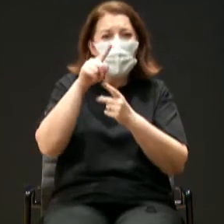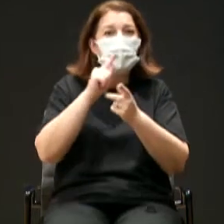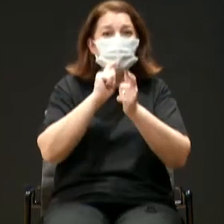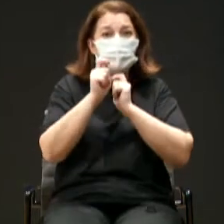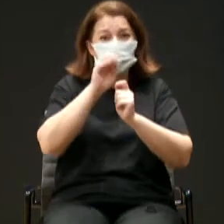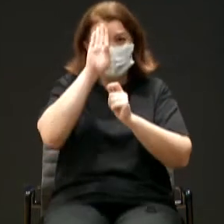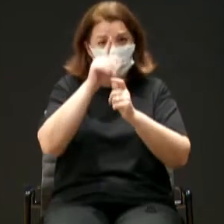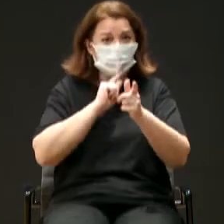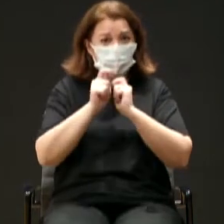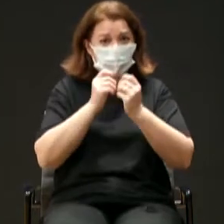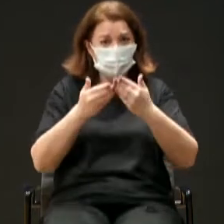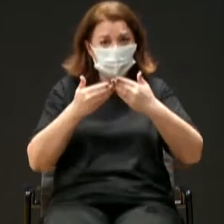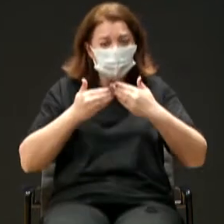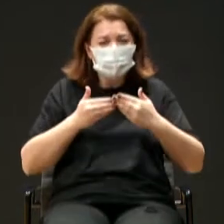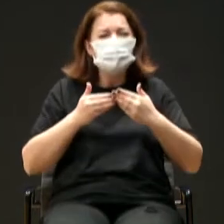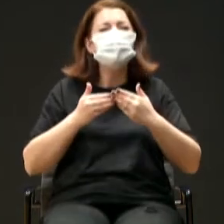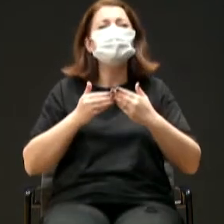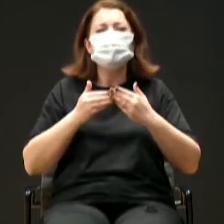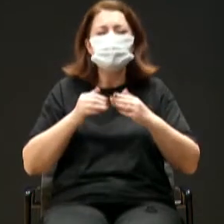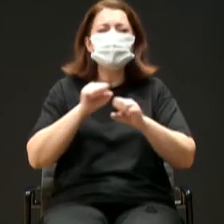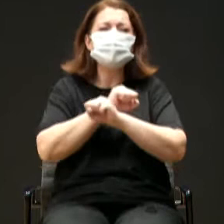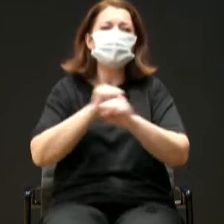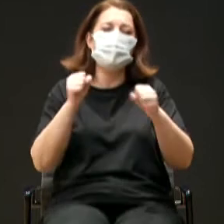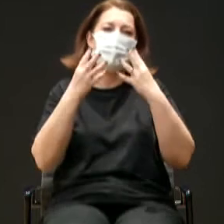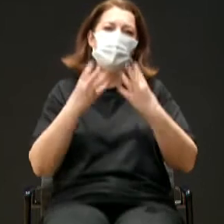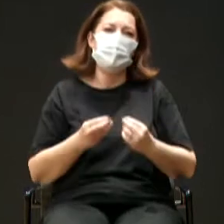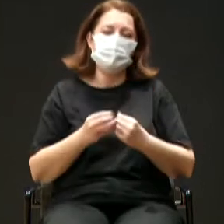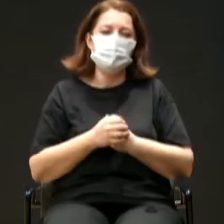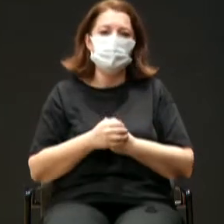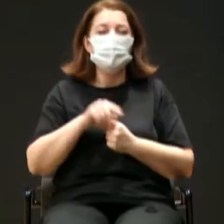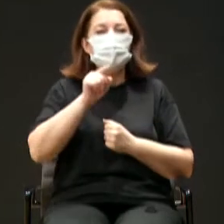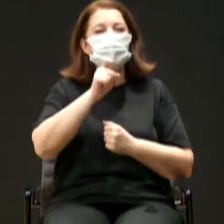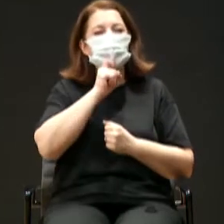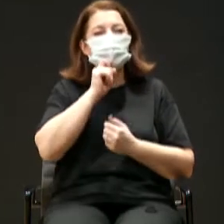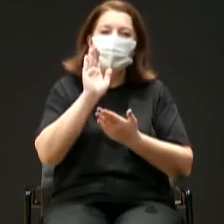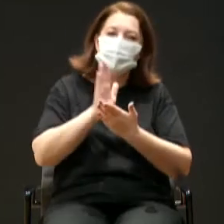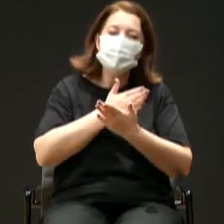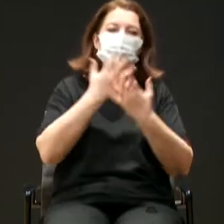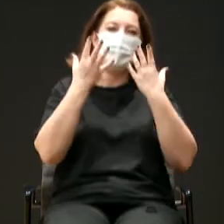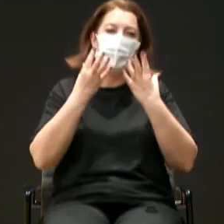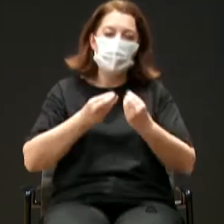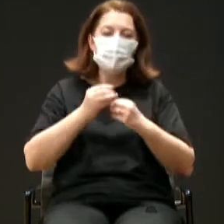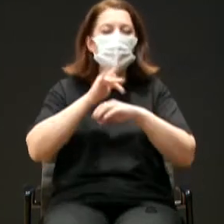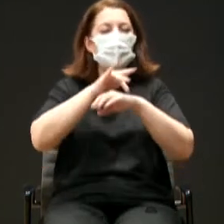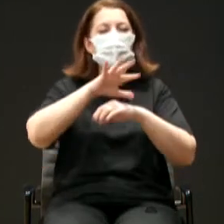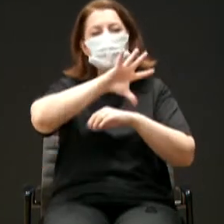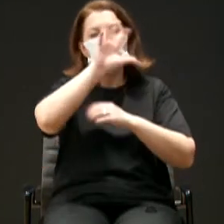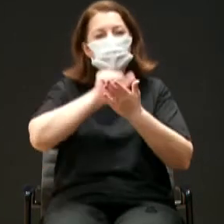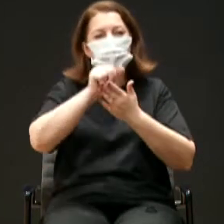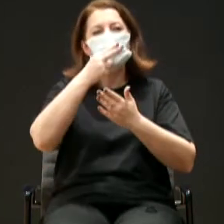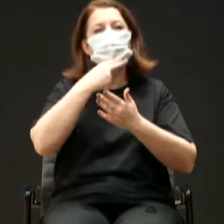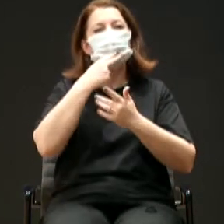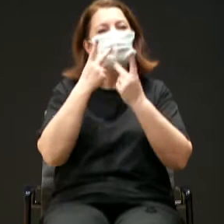sözleşmeden çekilmenin sonuçları mutlaka acı olacaktır. Bu yanlıştan dönülmeli ve ülkemizdeki tüm kadınlara ait olan